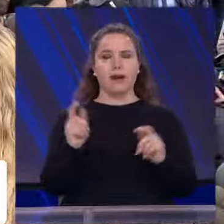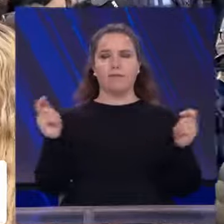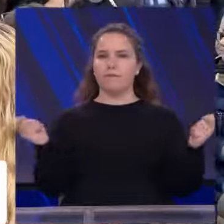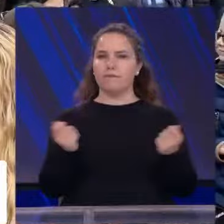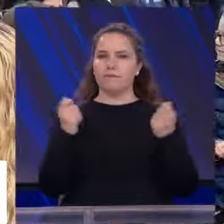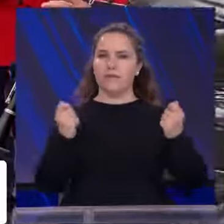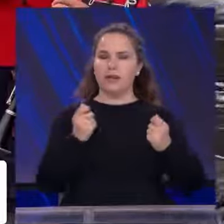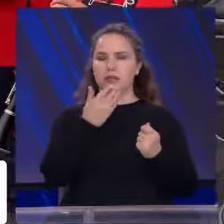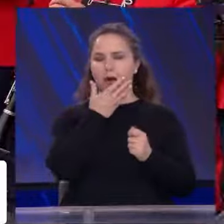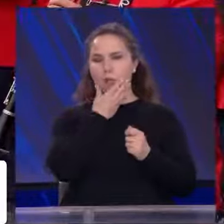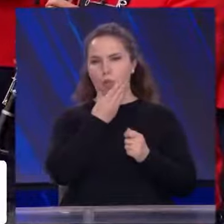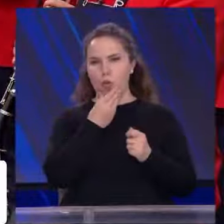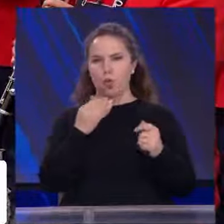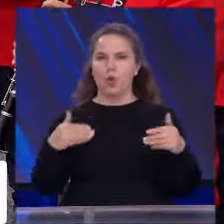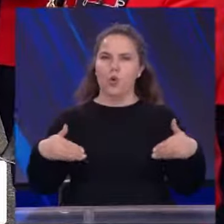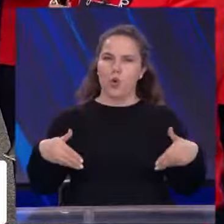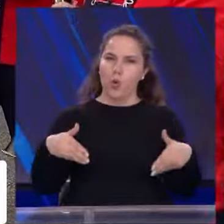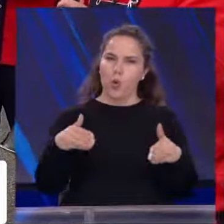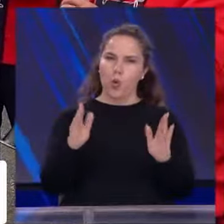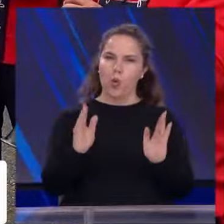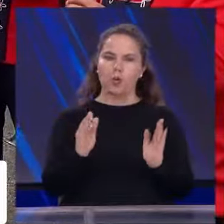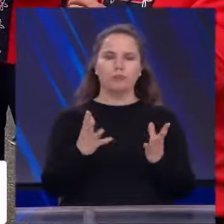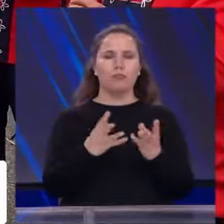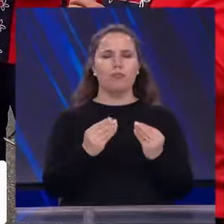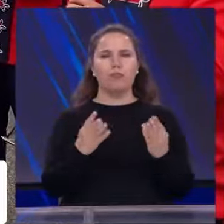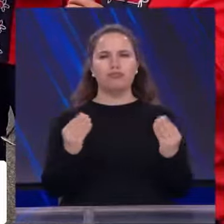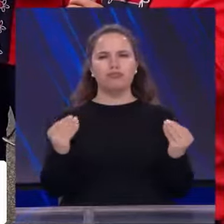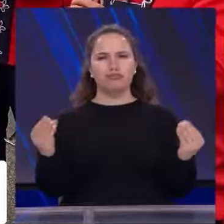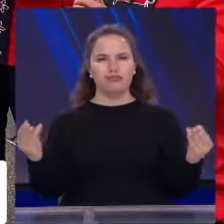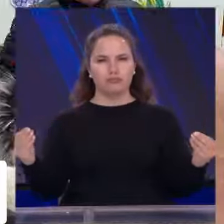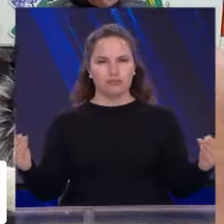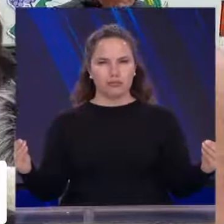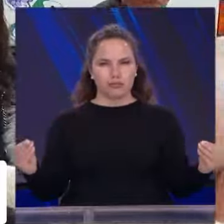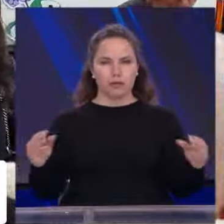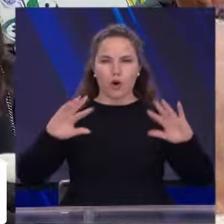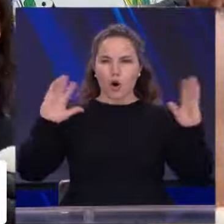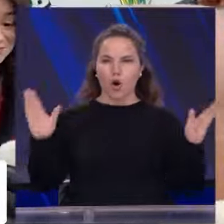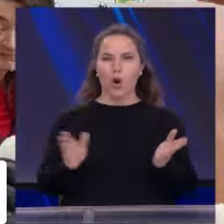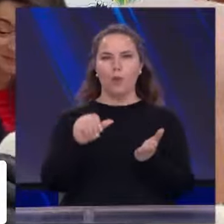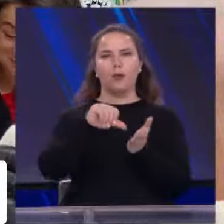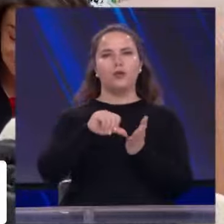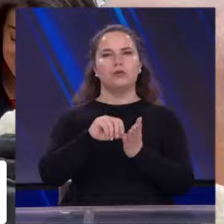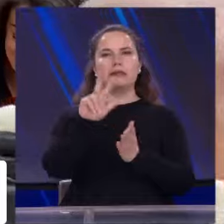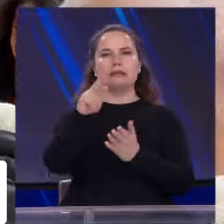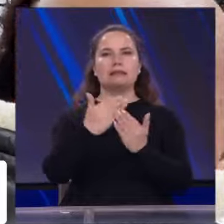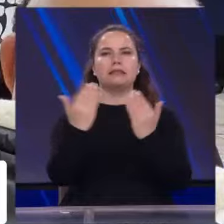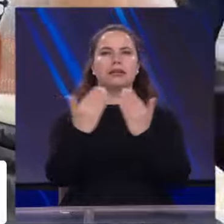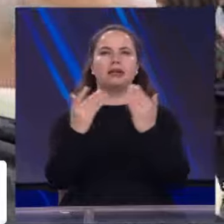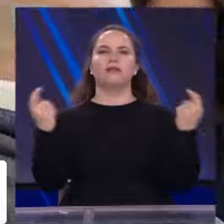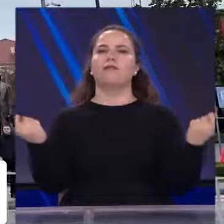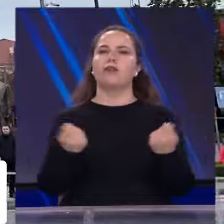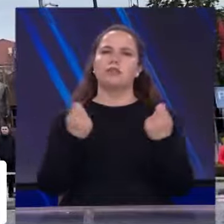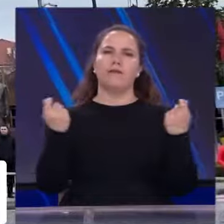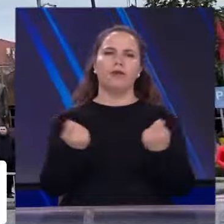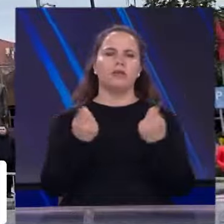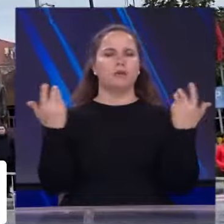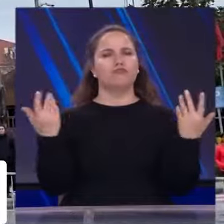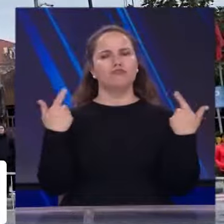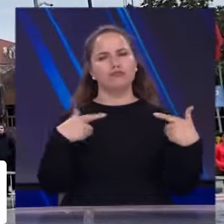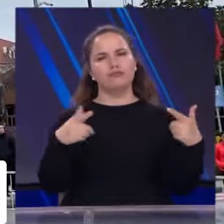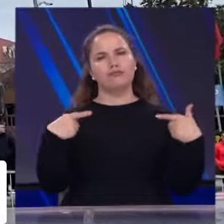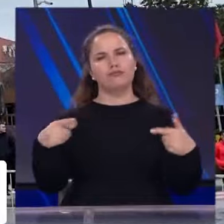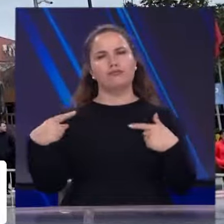pagëzuar, rrugët e Shkodrës në karnaval i dha qytetit një atmosferë të veçantë për 3 ditë me radhë, ku performancat artistike në mjediset